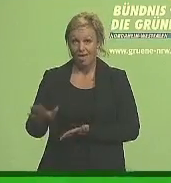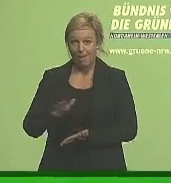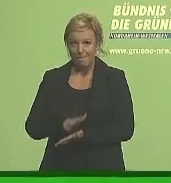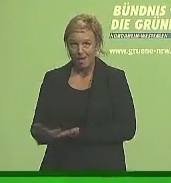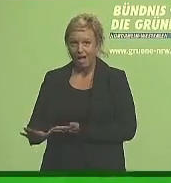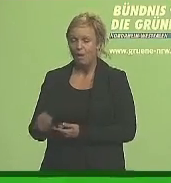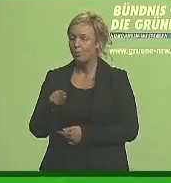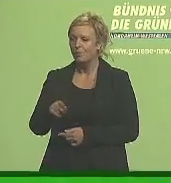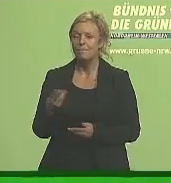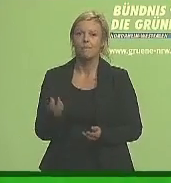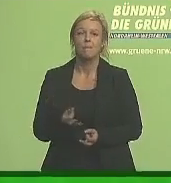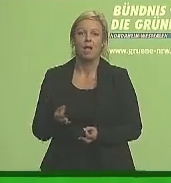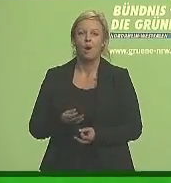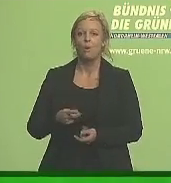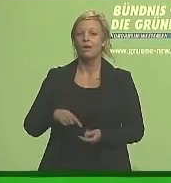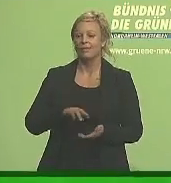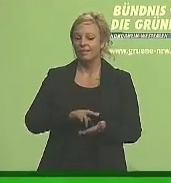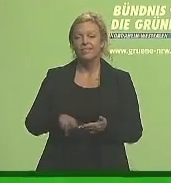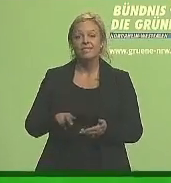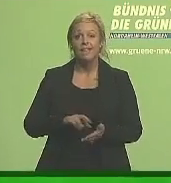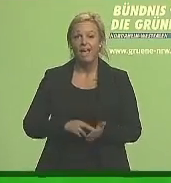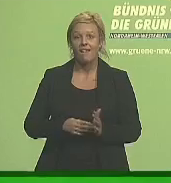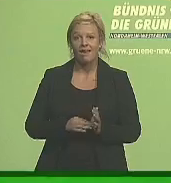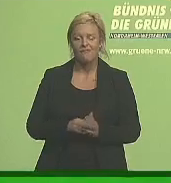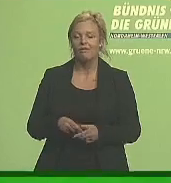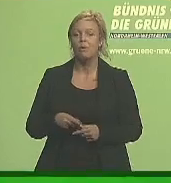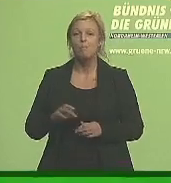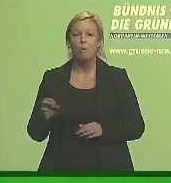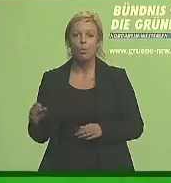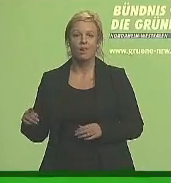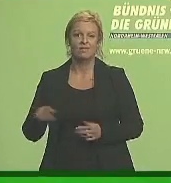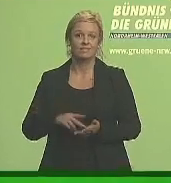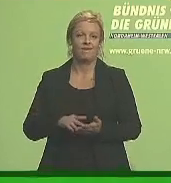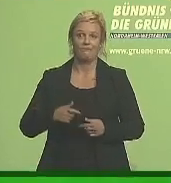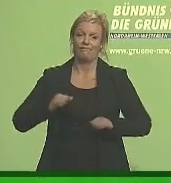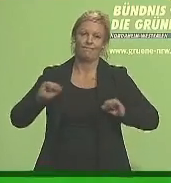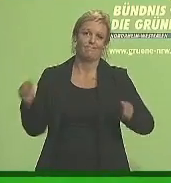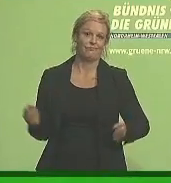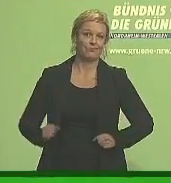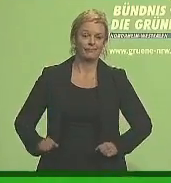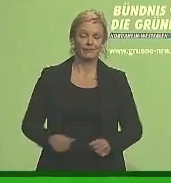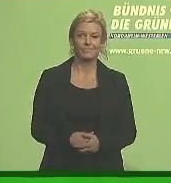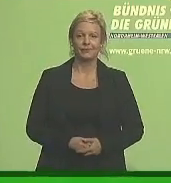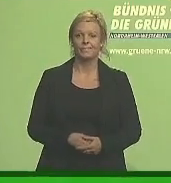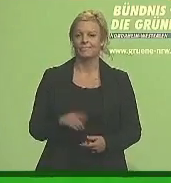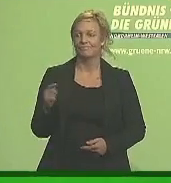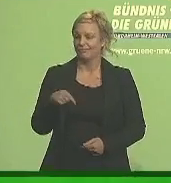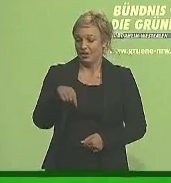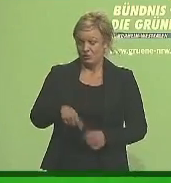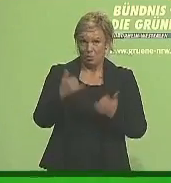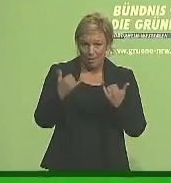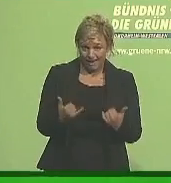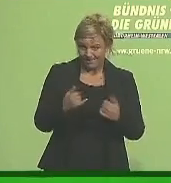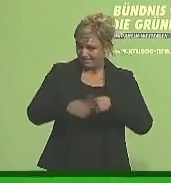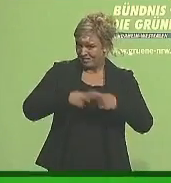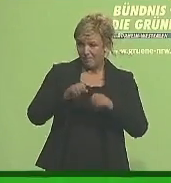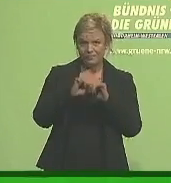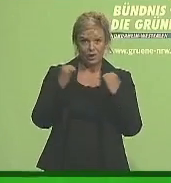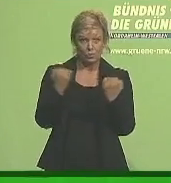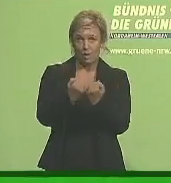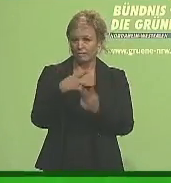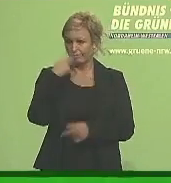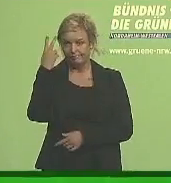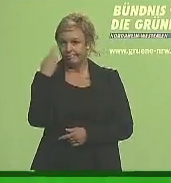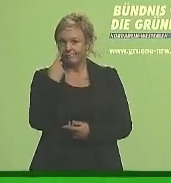progressiv gestaltet werden. Dass je mehr jemand verbraucht, auch der Preis umso höher ist. Denn es ist doch völlig widersinnig, so wie es jetzt aussieht, dass sie